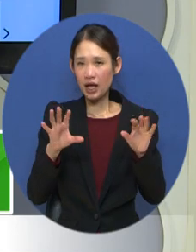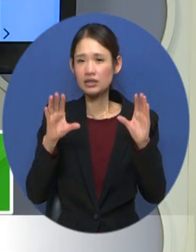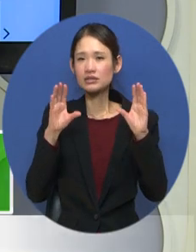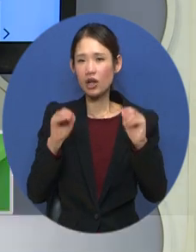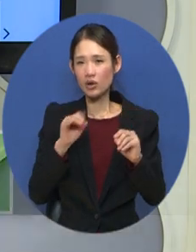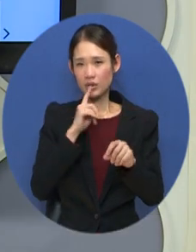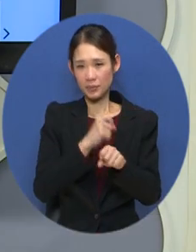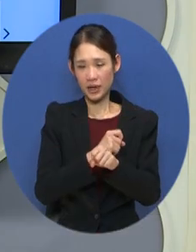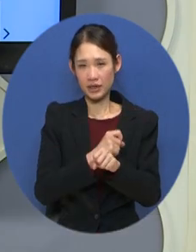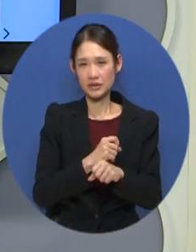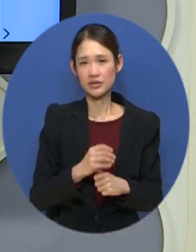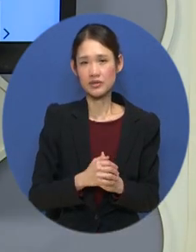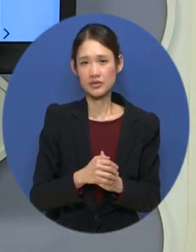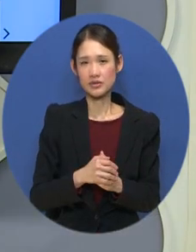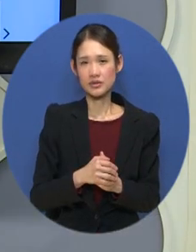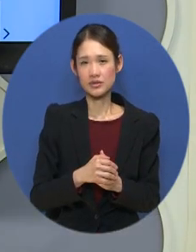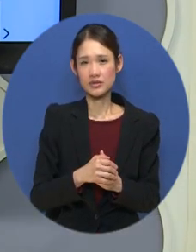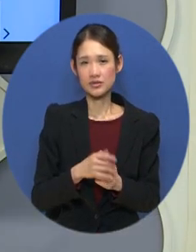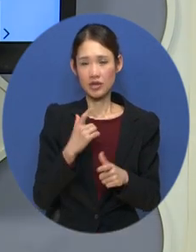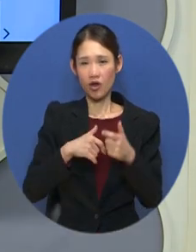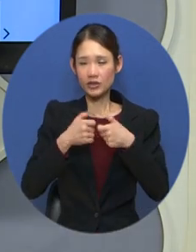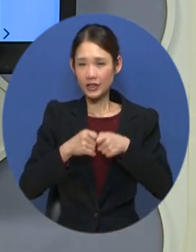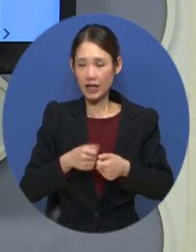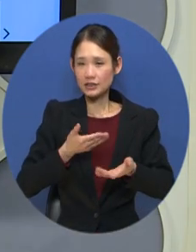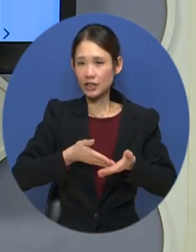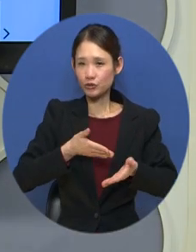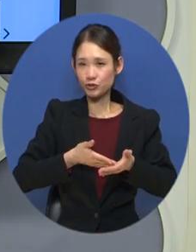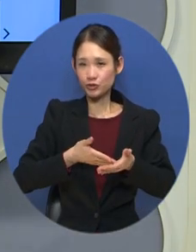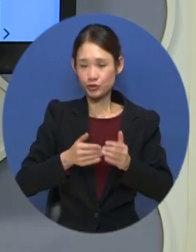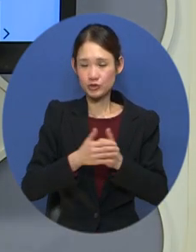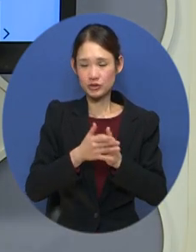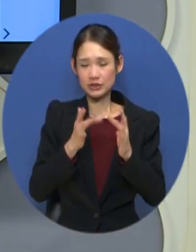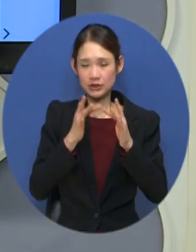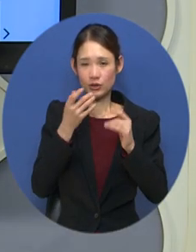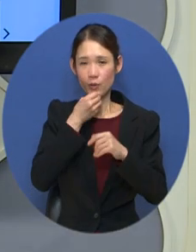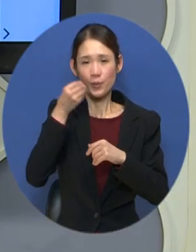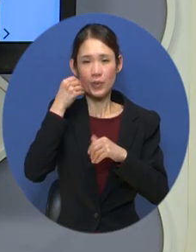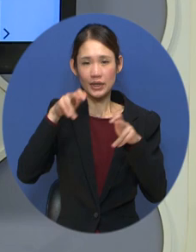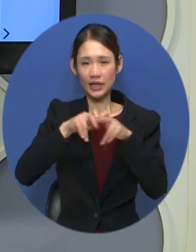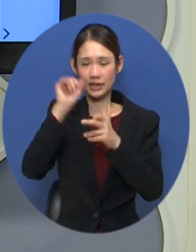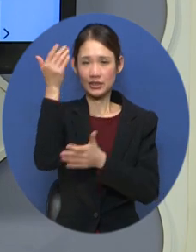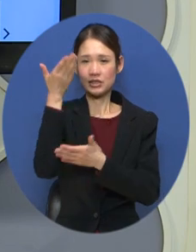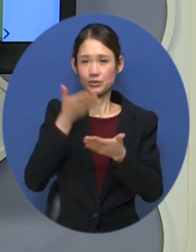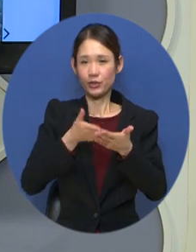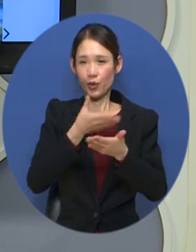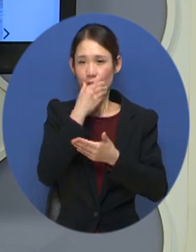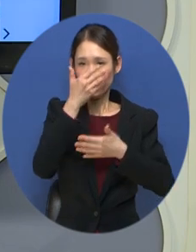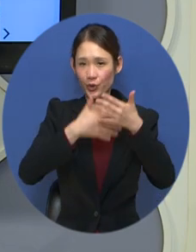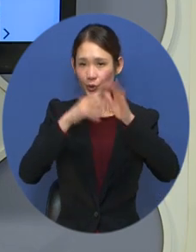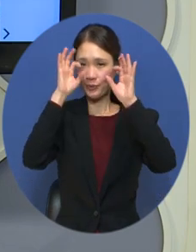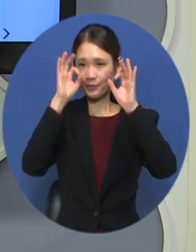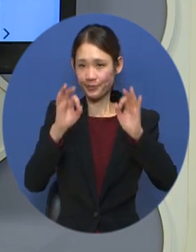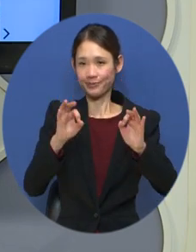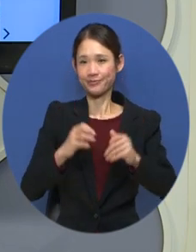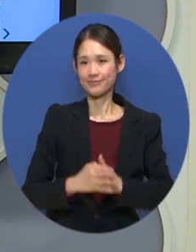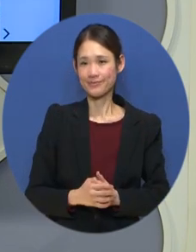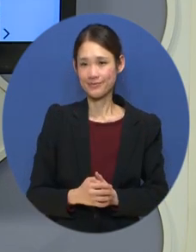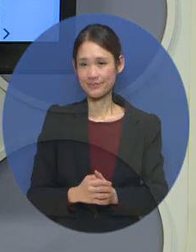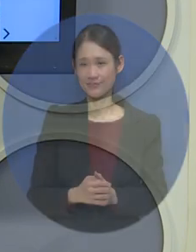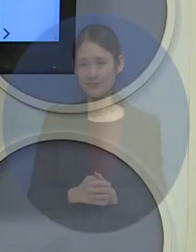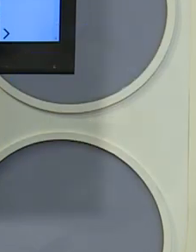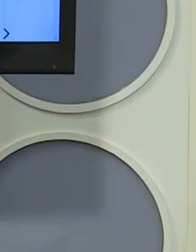주장했습니다 이밖에 자세한 사항은 외피 어느 홈페이지와 장애인 신문 복지 tv 뉴스를 통해 확인할 수 있습니다